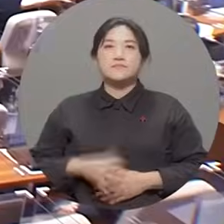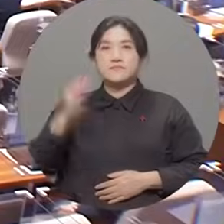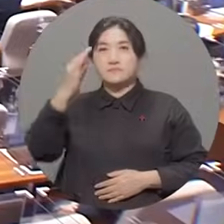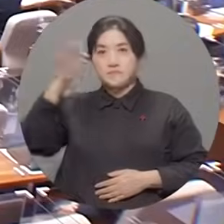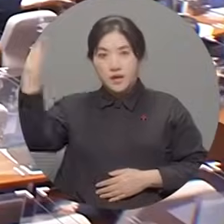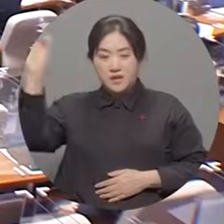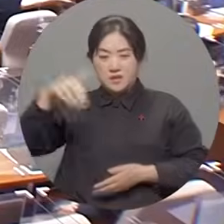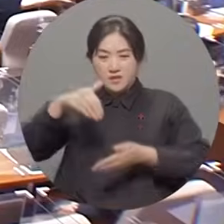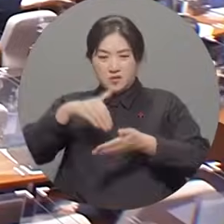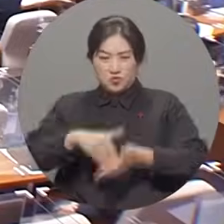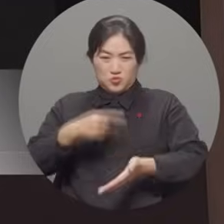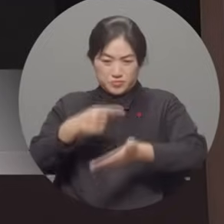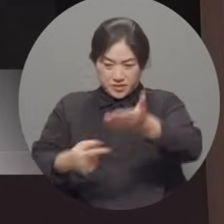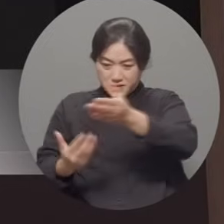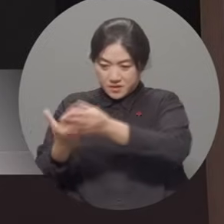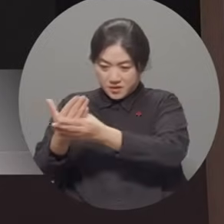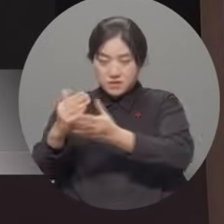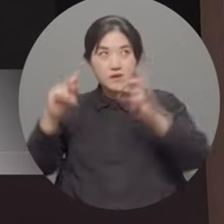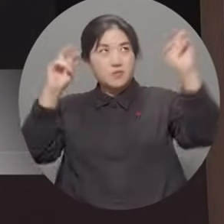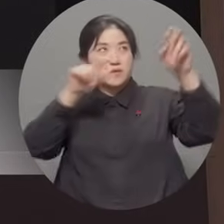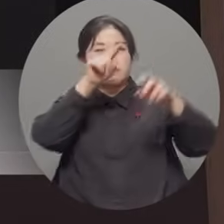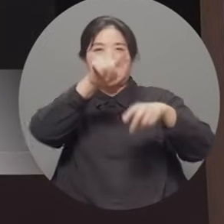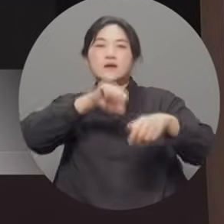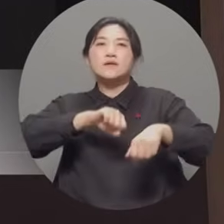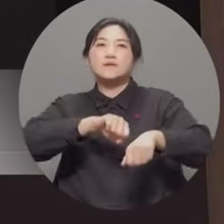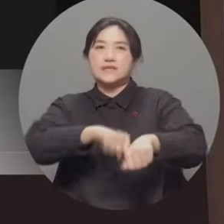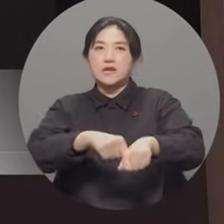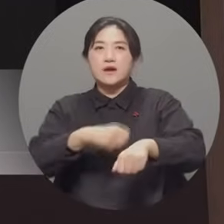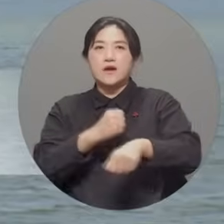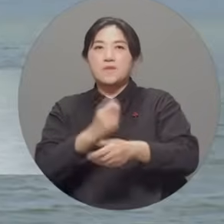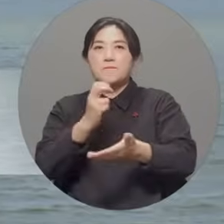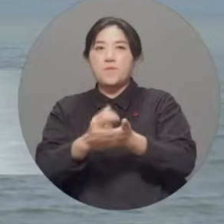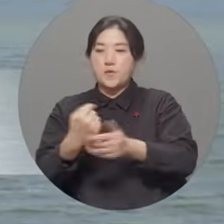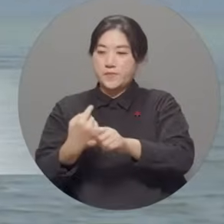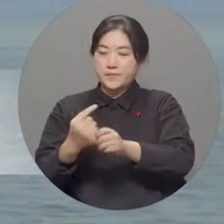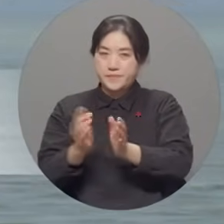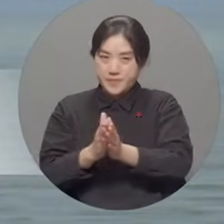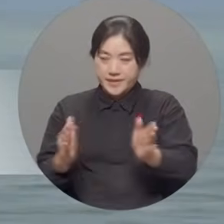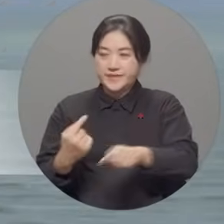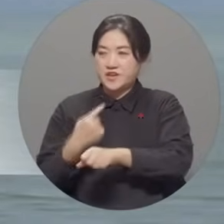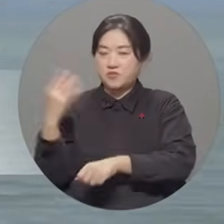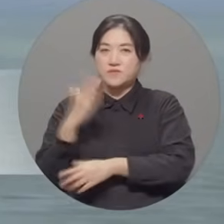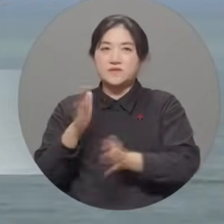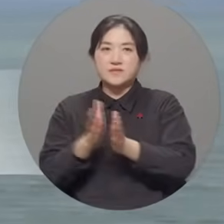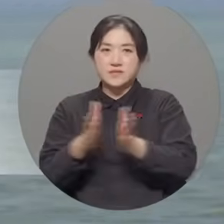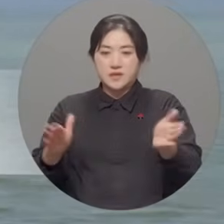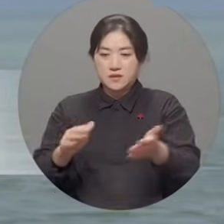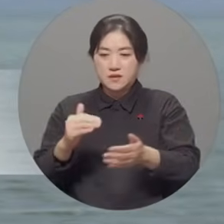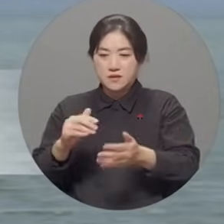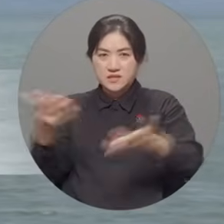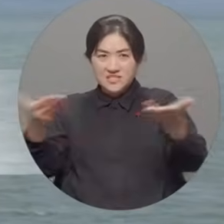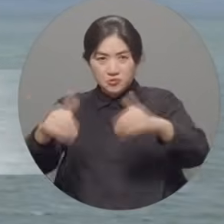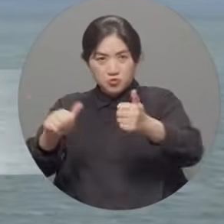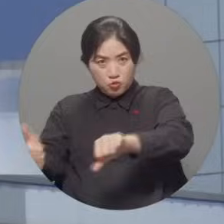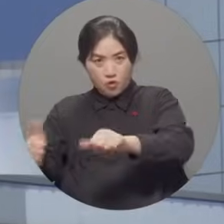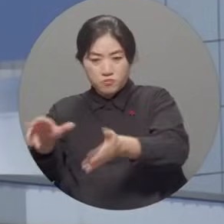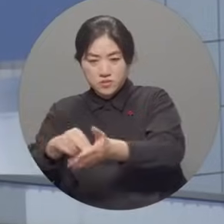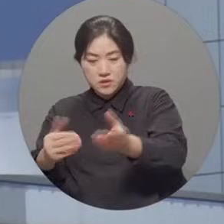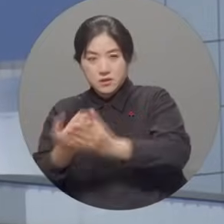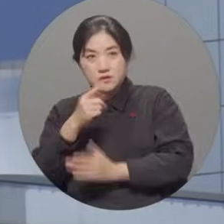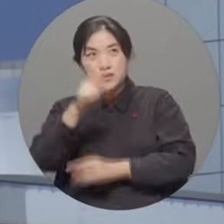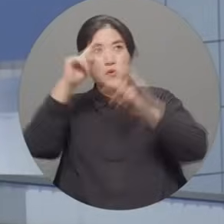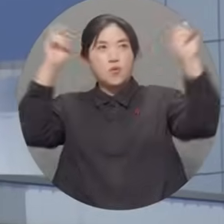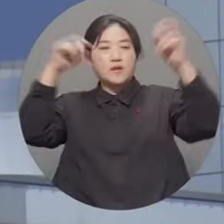그렇게 중대재해기업처벌법이 탄생해 작년부터 시행됐습니다. 사망 등 중대재해가 발생하면 원청업체